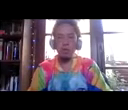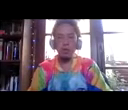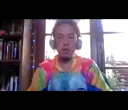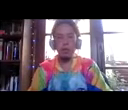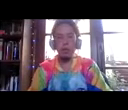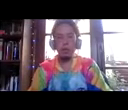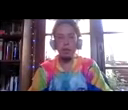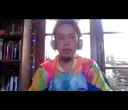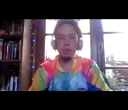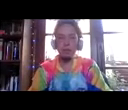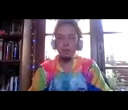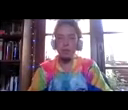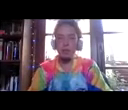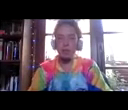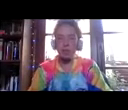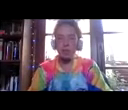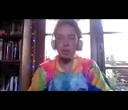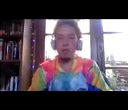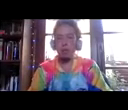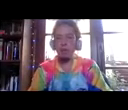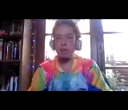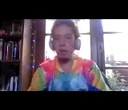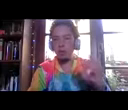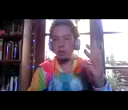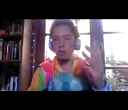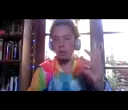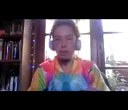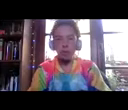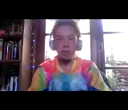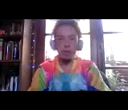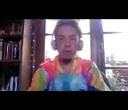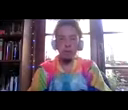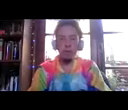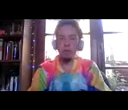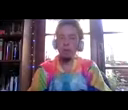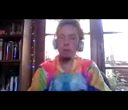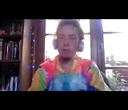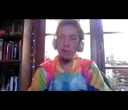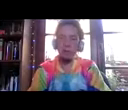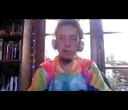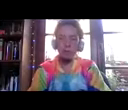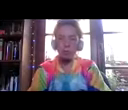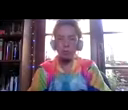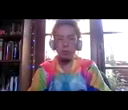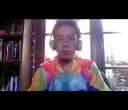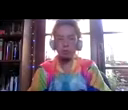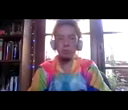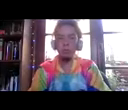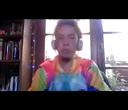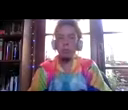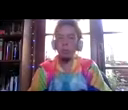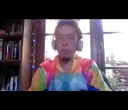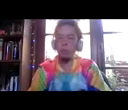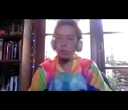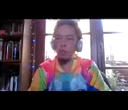pays. Nous avons un système de santé en Argentine divisé en 3 niveaux de